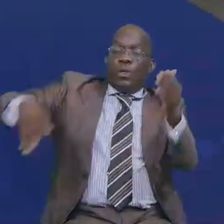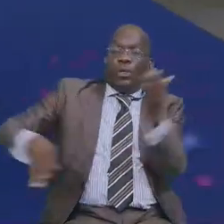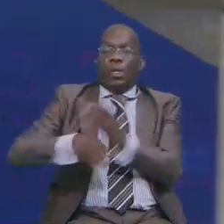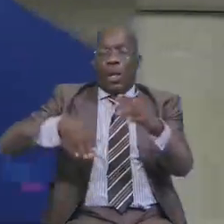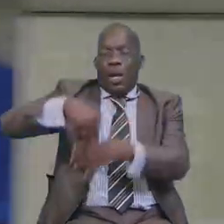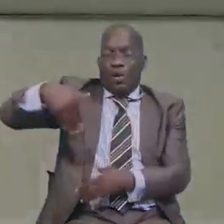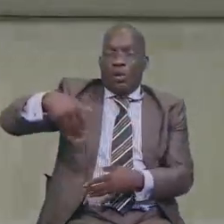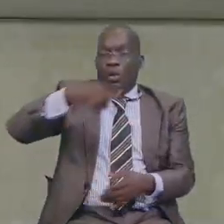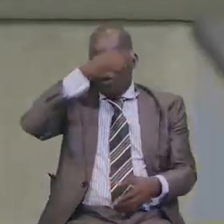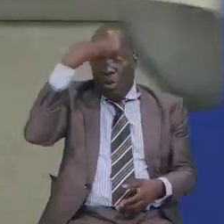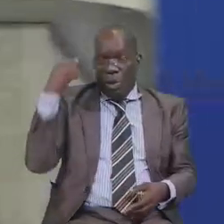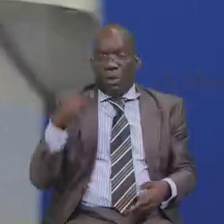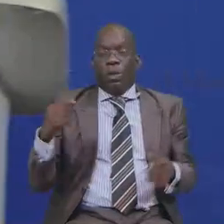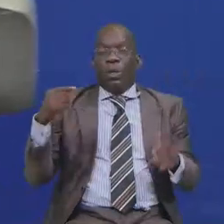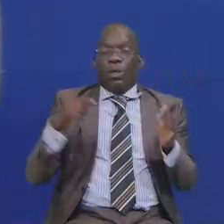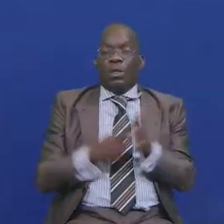parce que